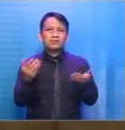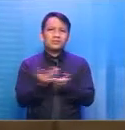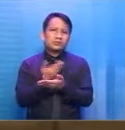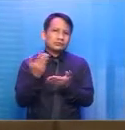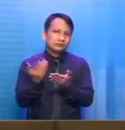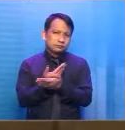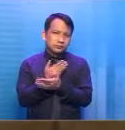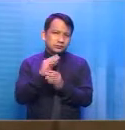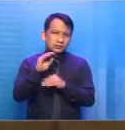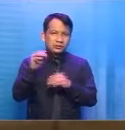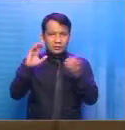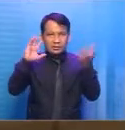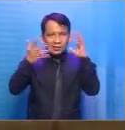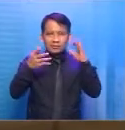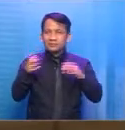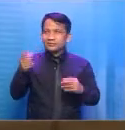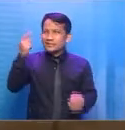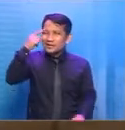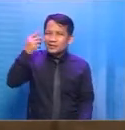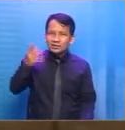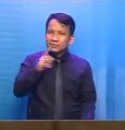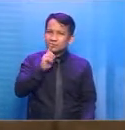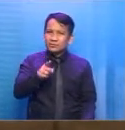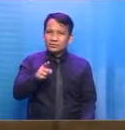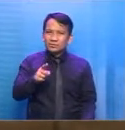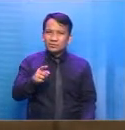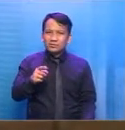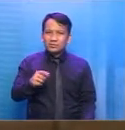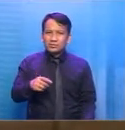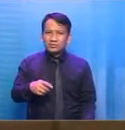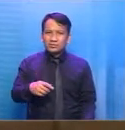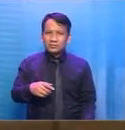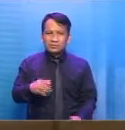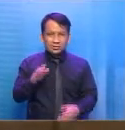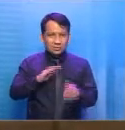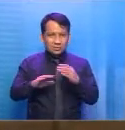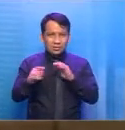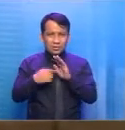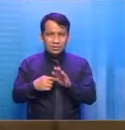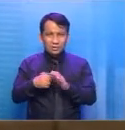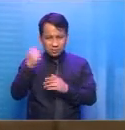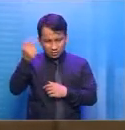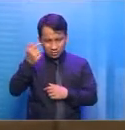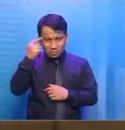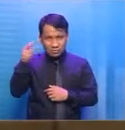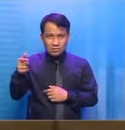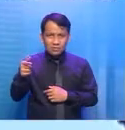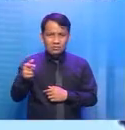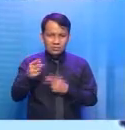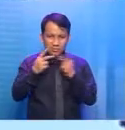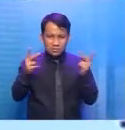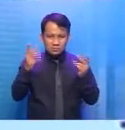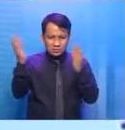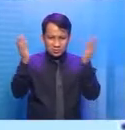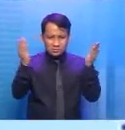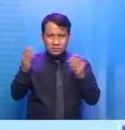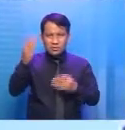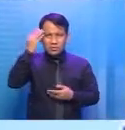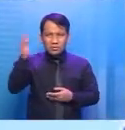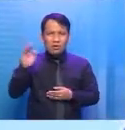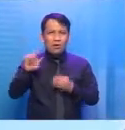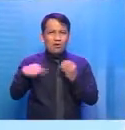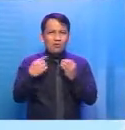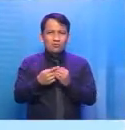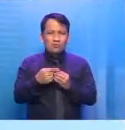panibago eh. Hindi ko maintindihan, really. In all my born days in government, in the public service, hindi ko maintindihan